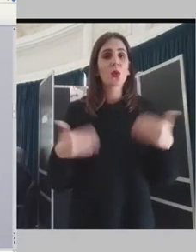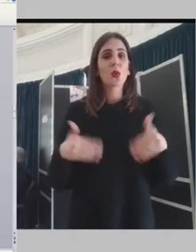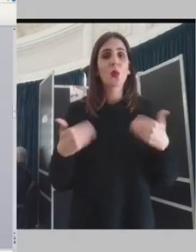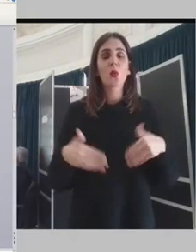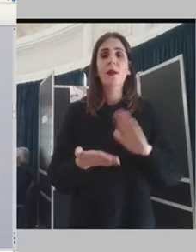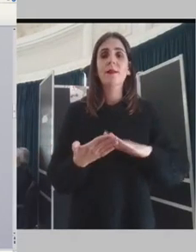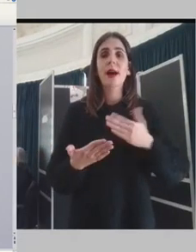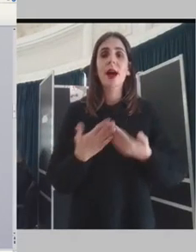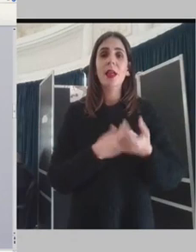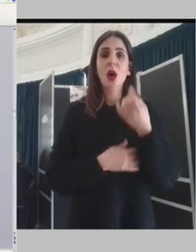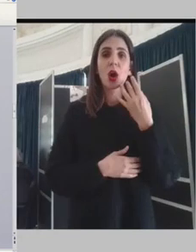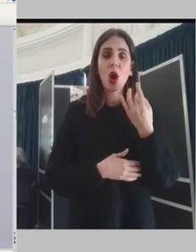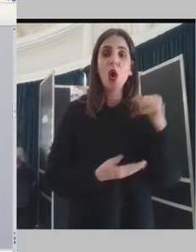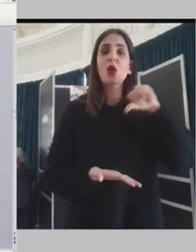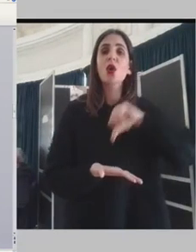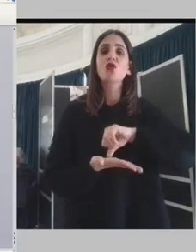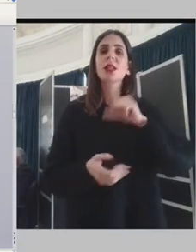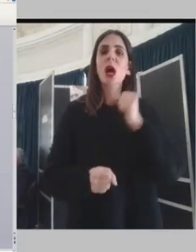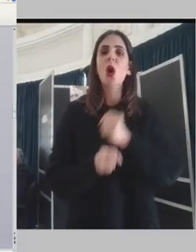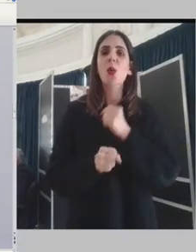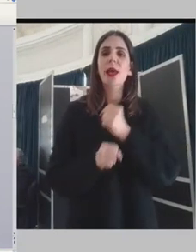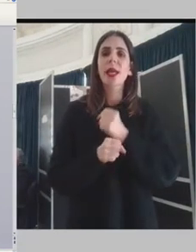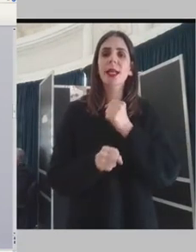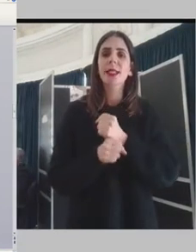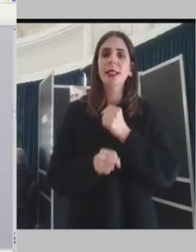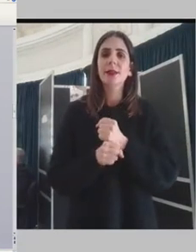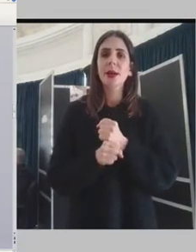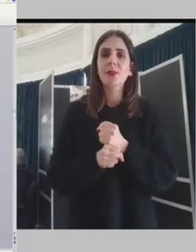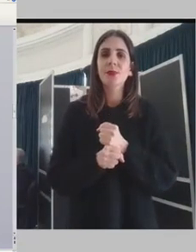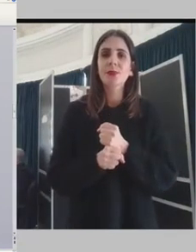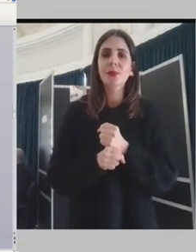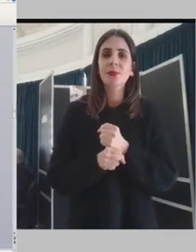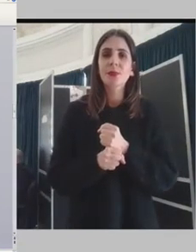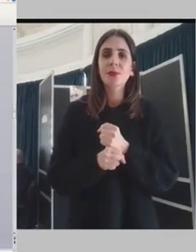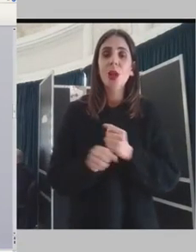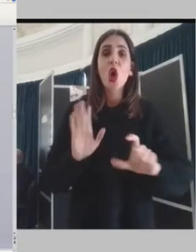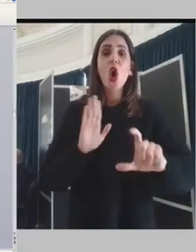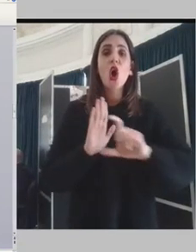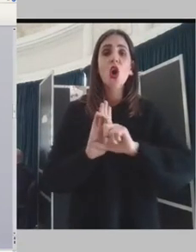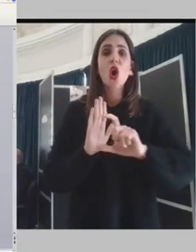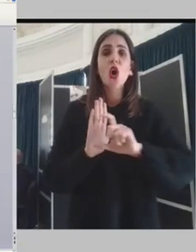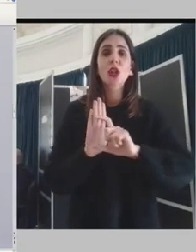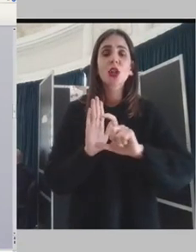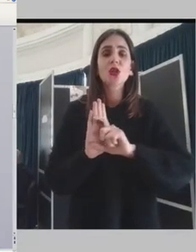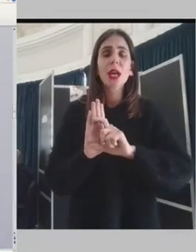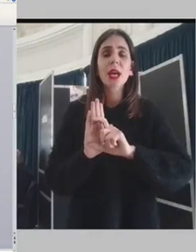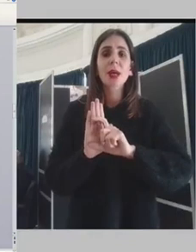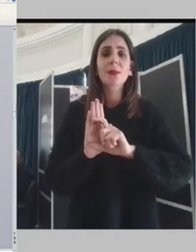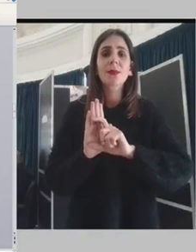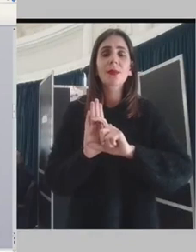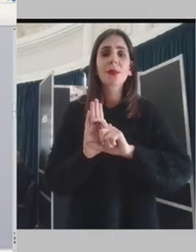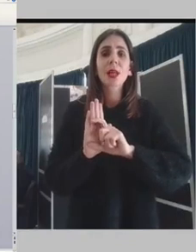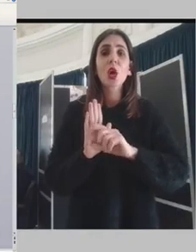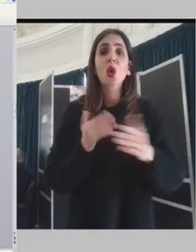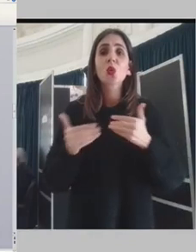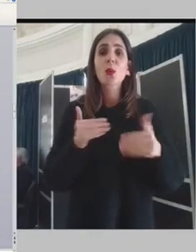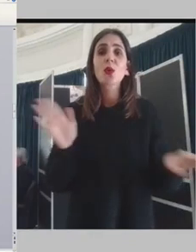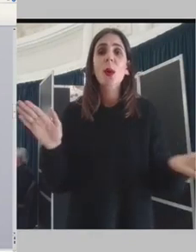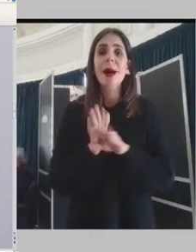dalla centrale operativa che attraverso l'invio del codice blu allerta in contemporanea